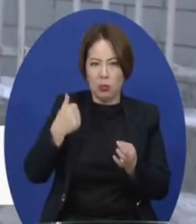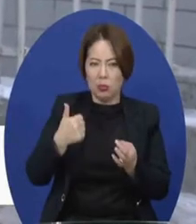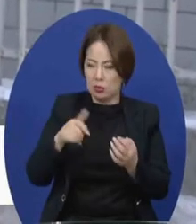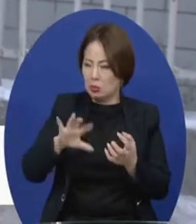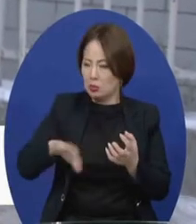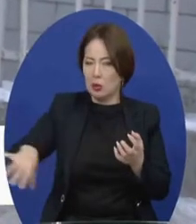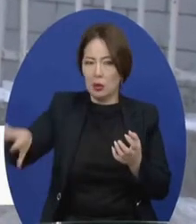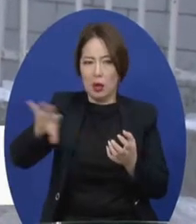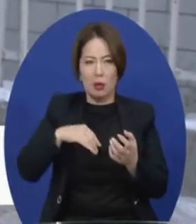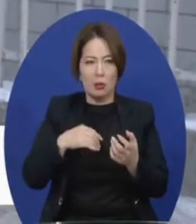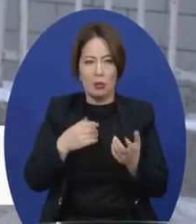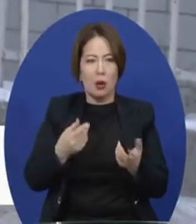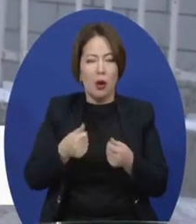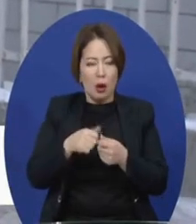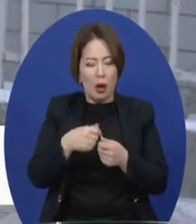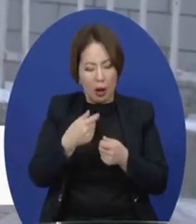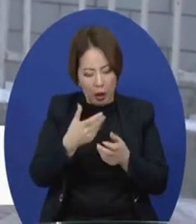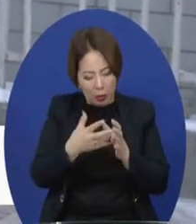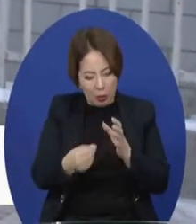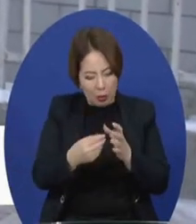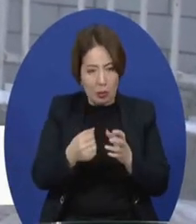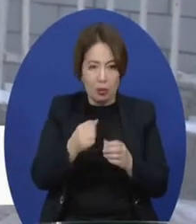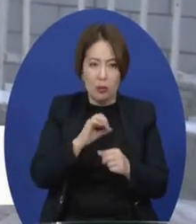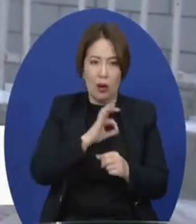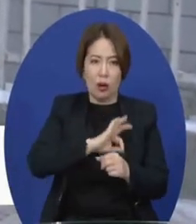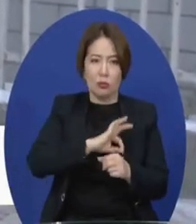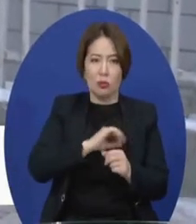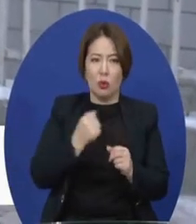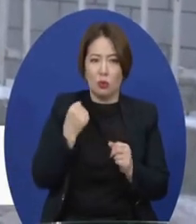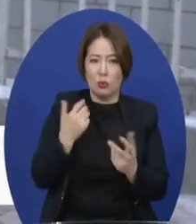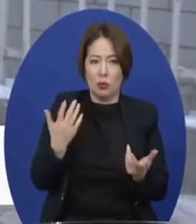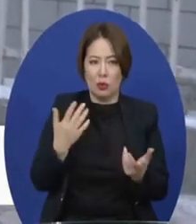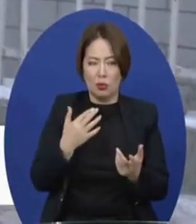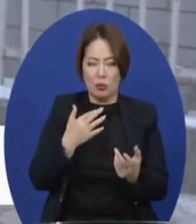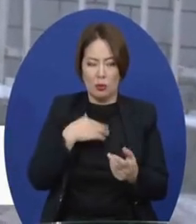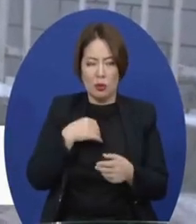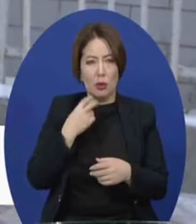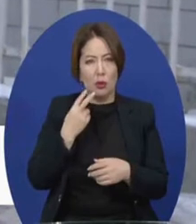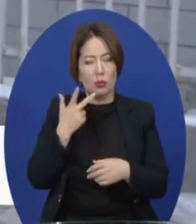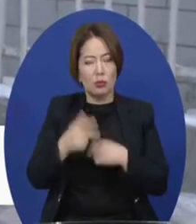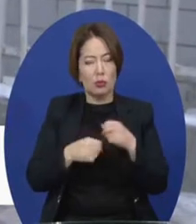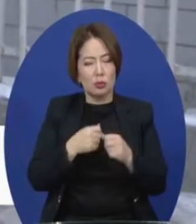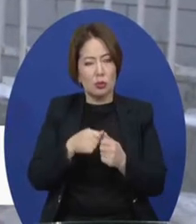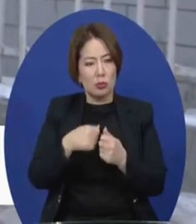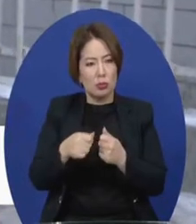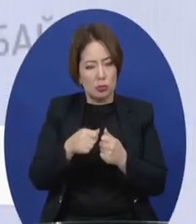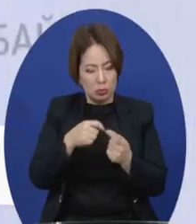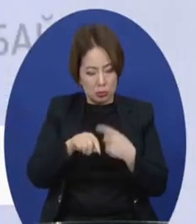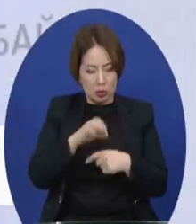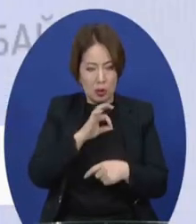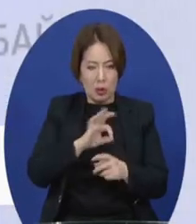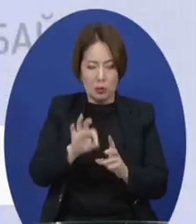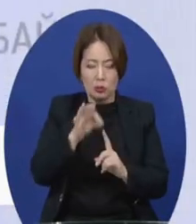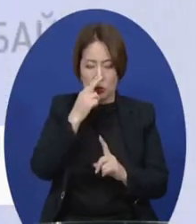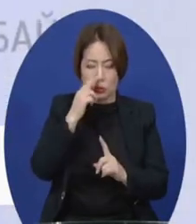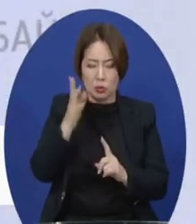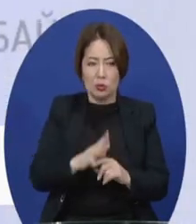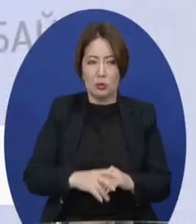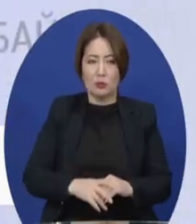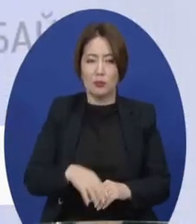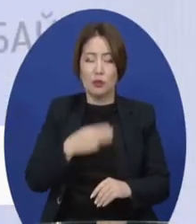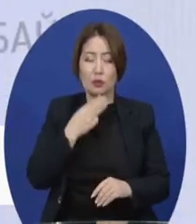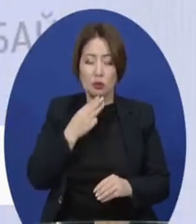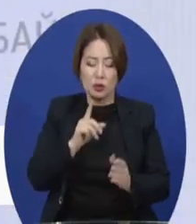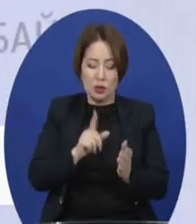болохоор зэрэг өгөөл байдаг, өгөөл байдаг ингээд бэлээ одоо 2 3 жил л өвч ийн. Юу ч л авсан. Шудраг өрсөлдөөн